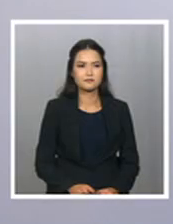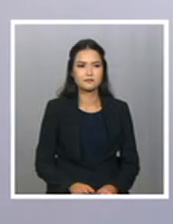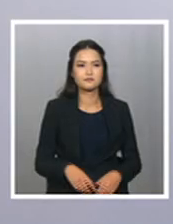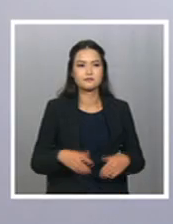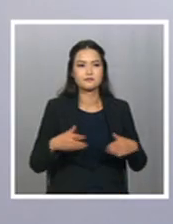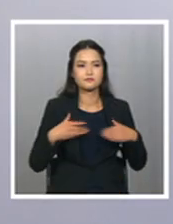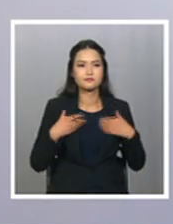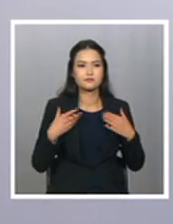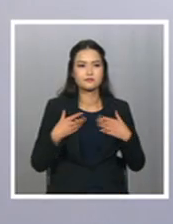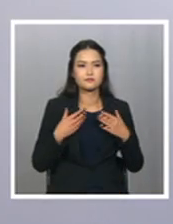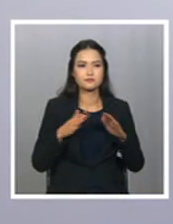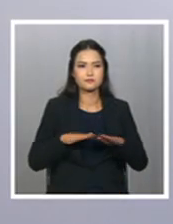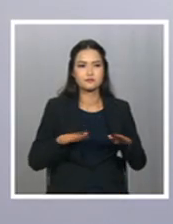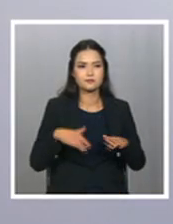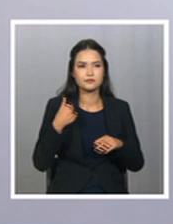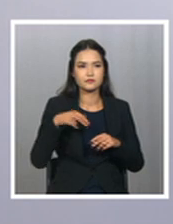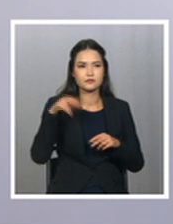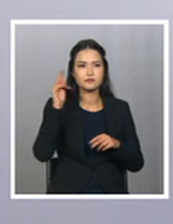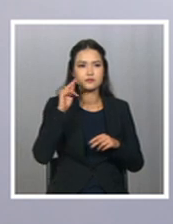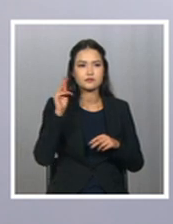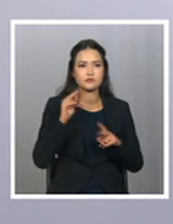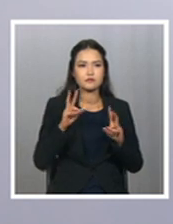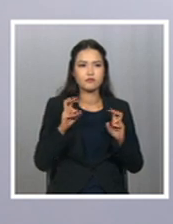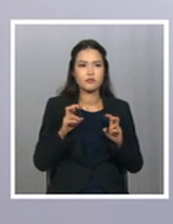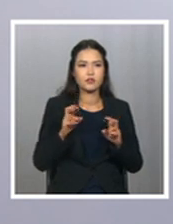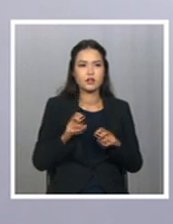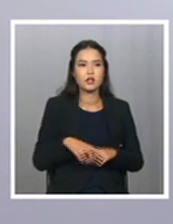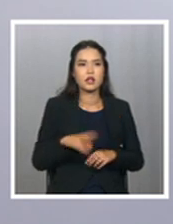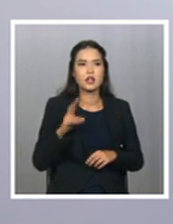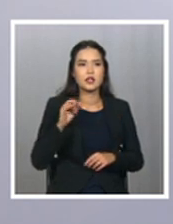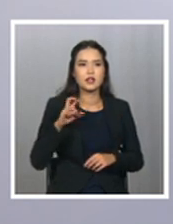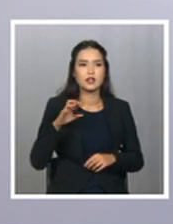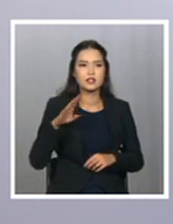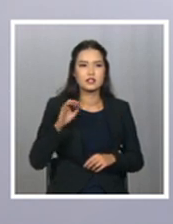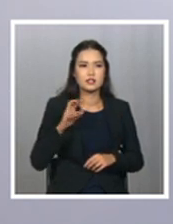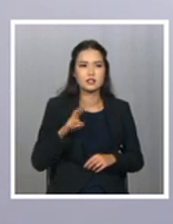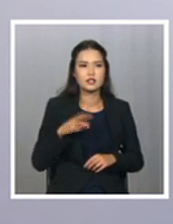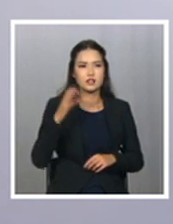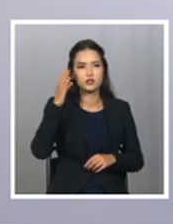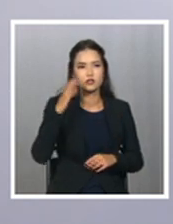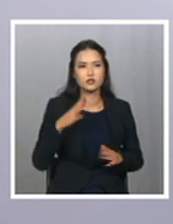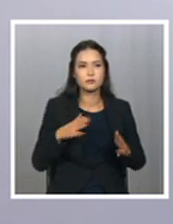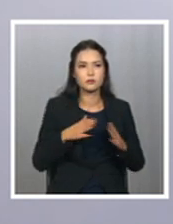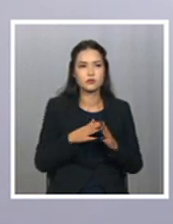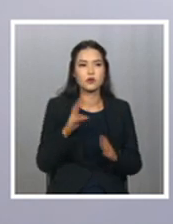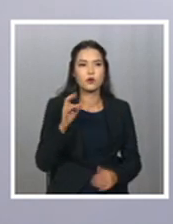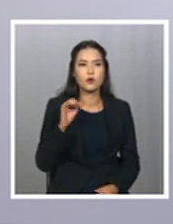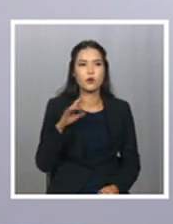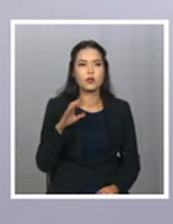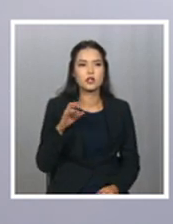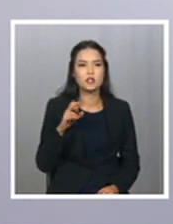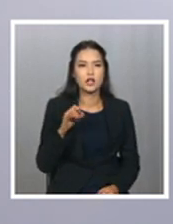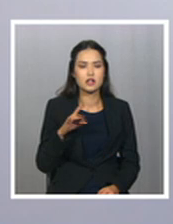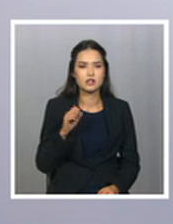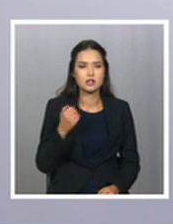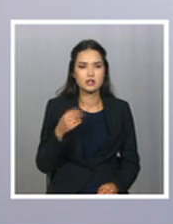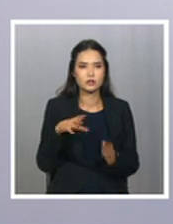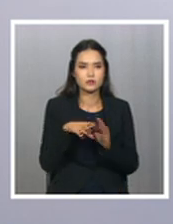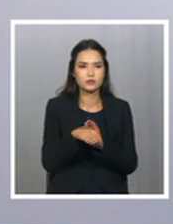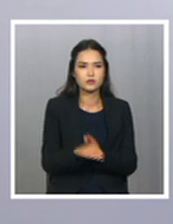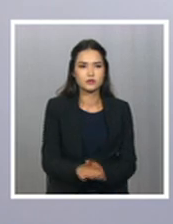Сәлеметсіздер ме, оқушылар. Бүгінгі сабағымыздың тақырыбы кеңістіктегі тік бұрышты координаттар жүйесі.